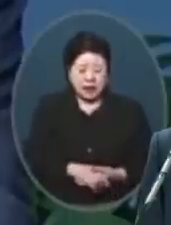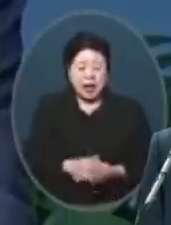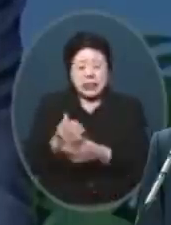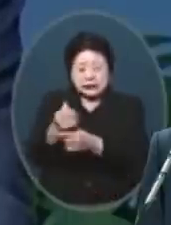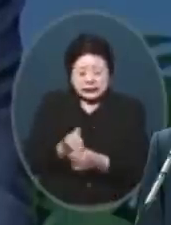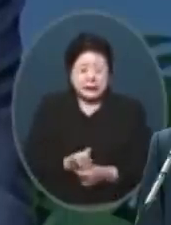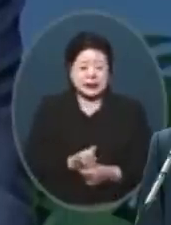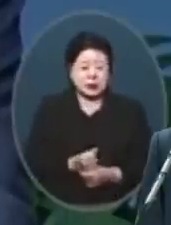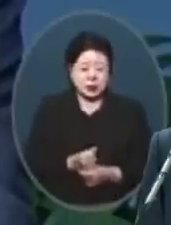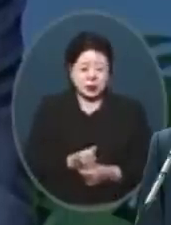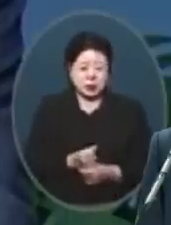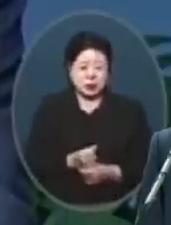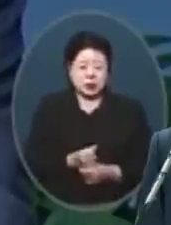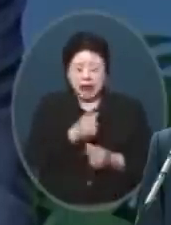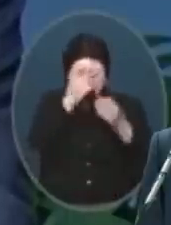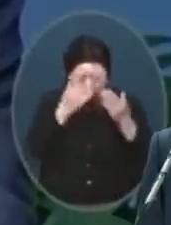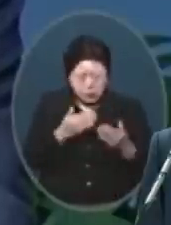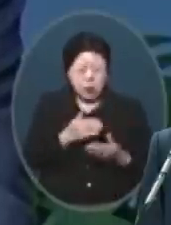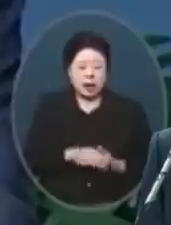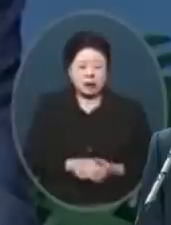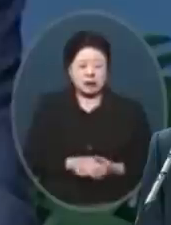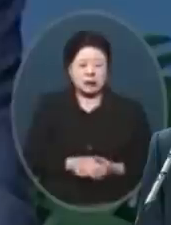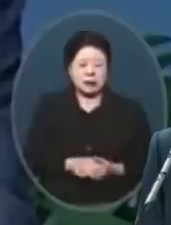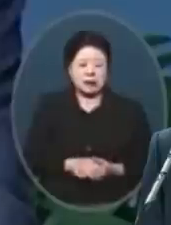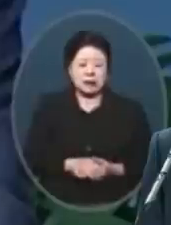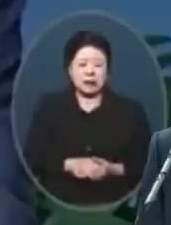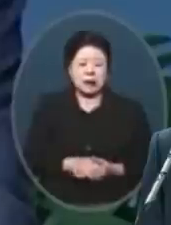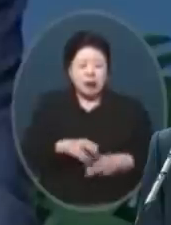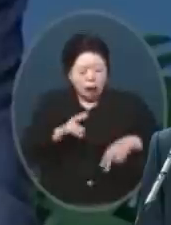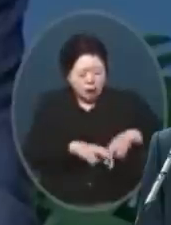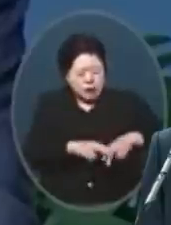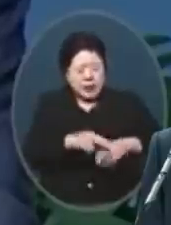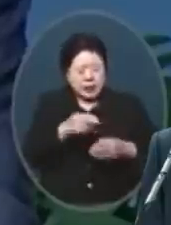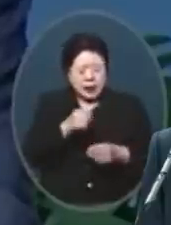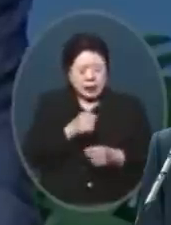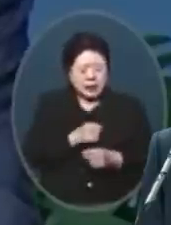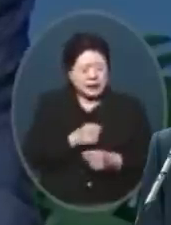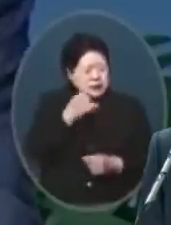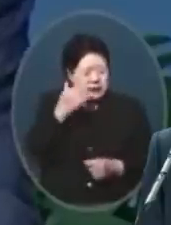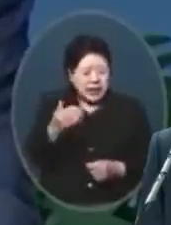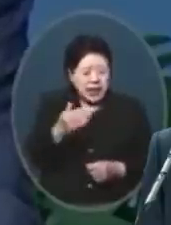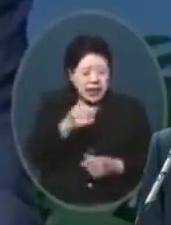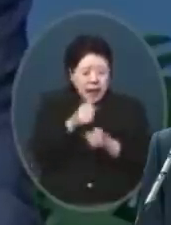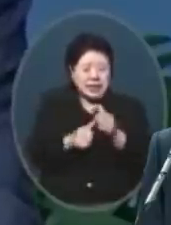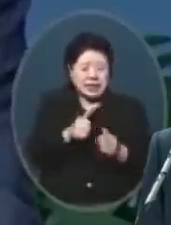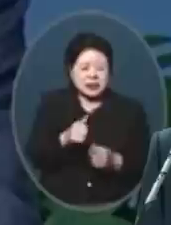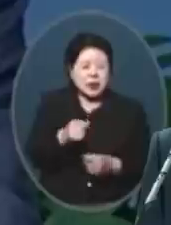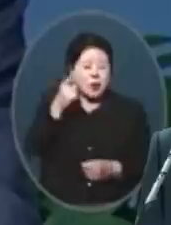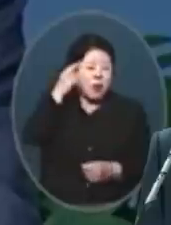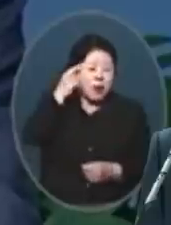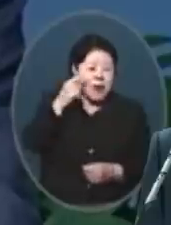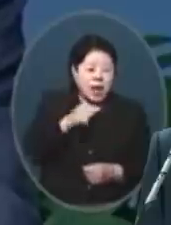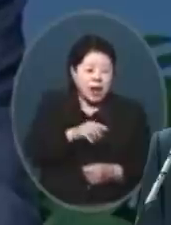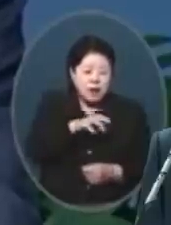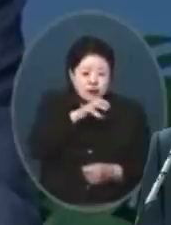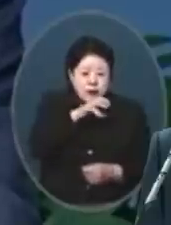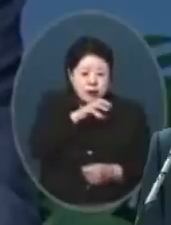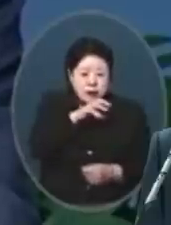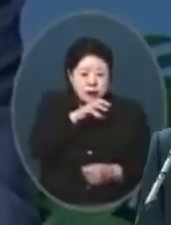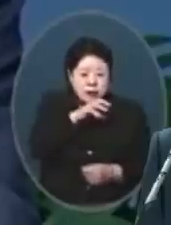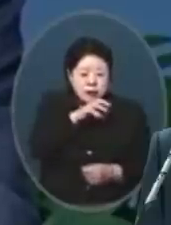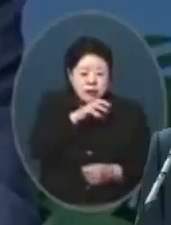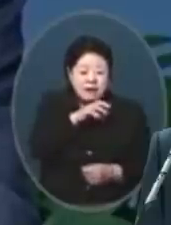잡혀 나가서 감옥에 갇혀서 얻어맞게 만들어줍니까? 하나님 해도 너무하십니다.